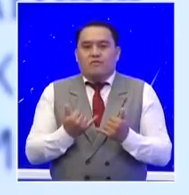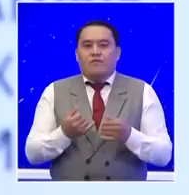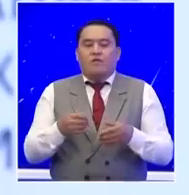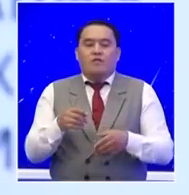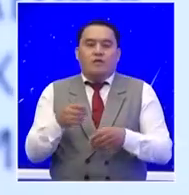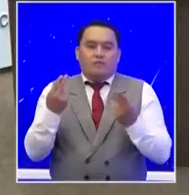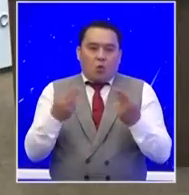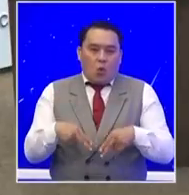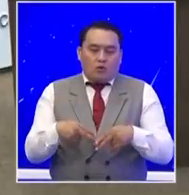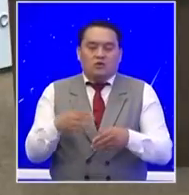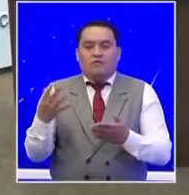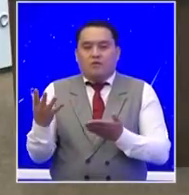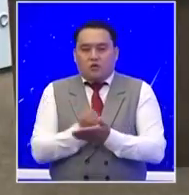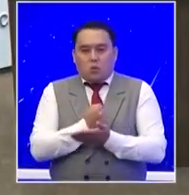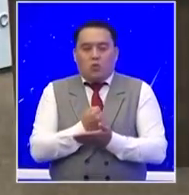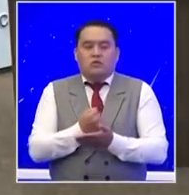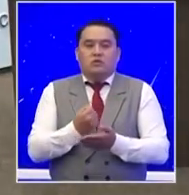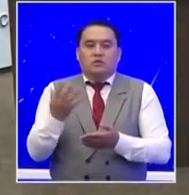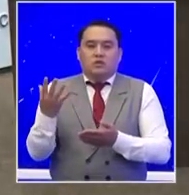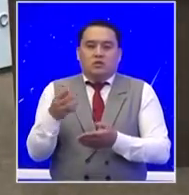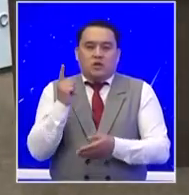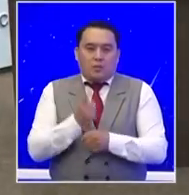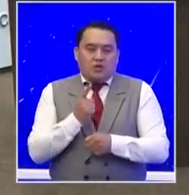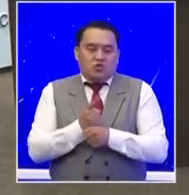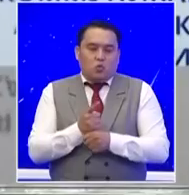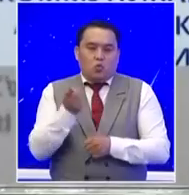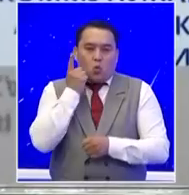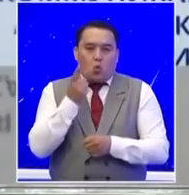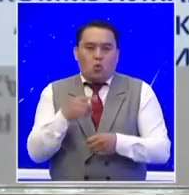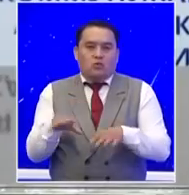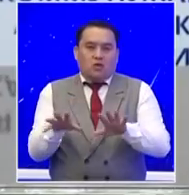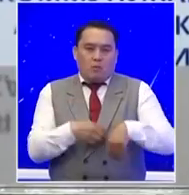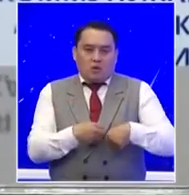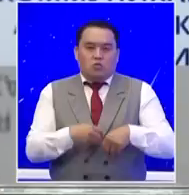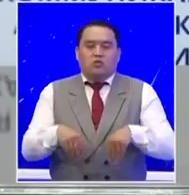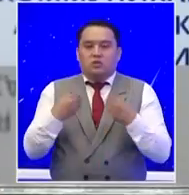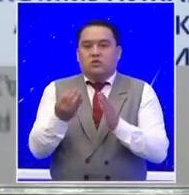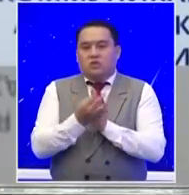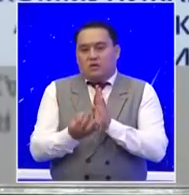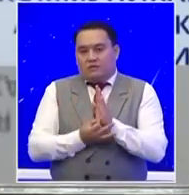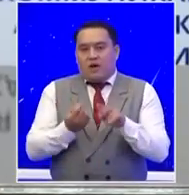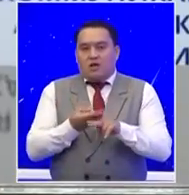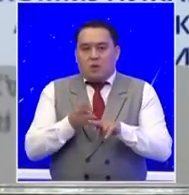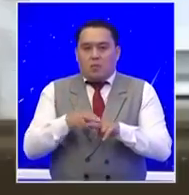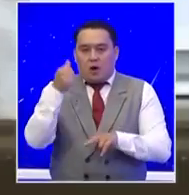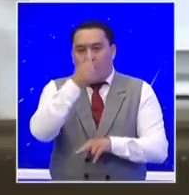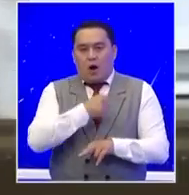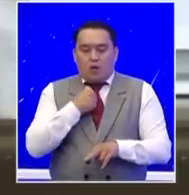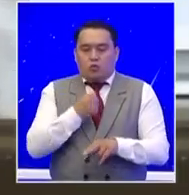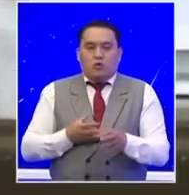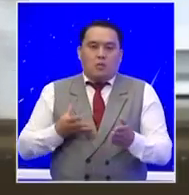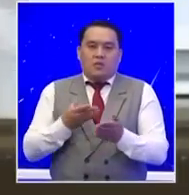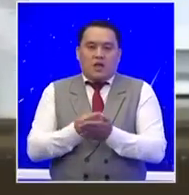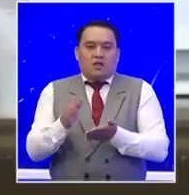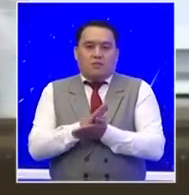или в процессе тестирования у выпускника обнаружат запрещенные предметы, он лишится права сдавать тестирование в текущем году, даже на платной